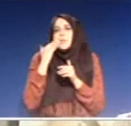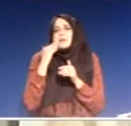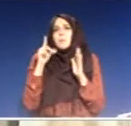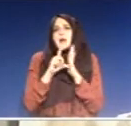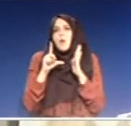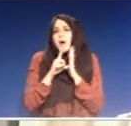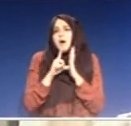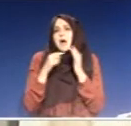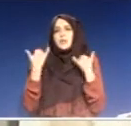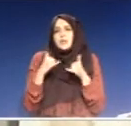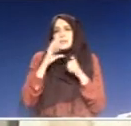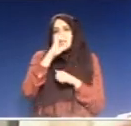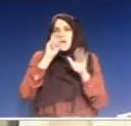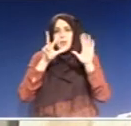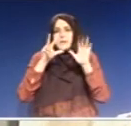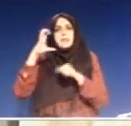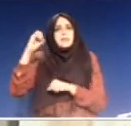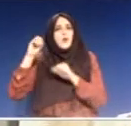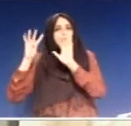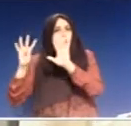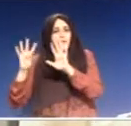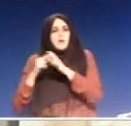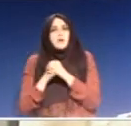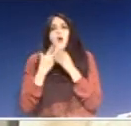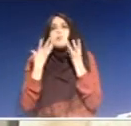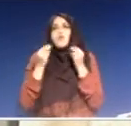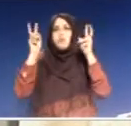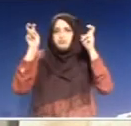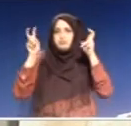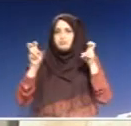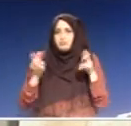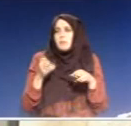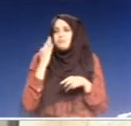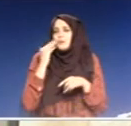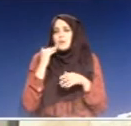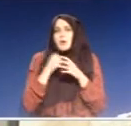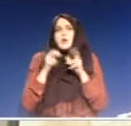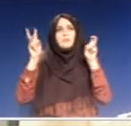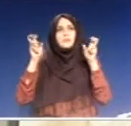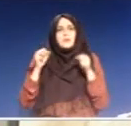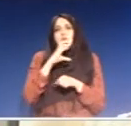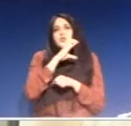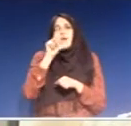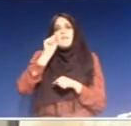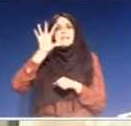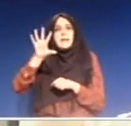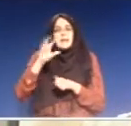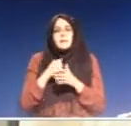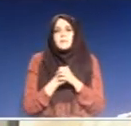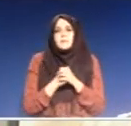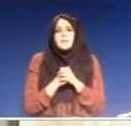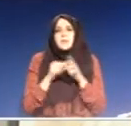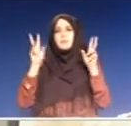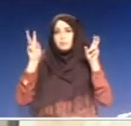القانون 08-09 في العديد من المواد. أذكر على سبيل المثال المادة 125 من